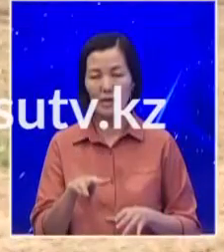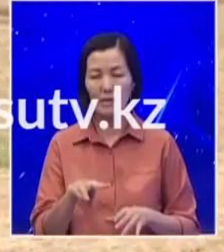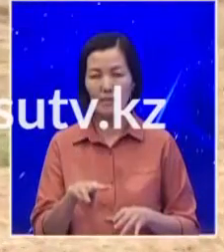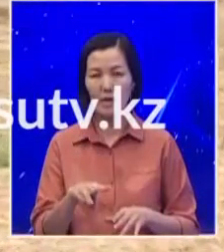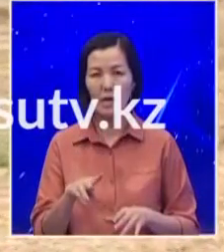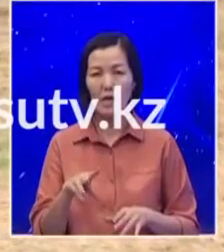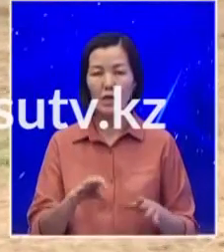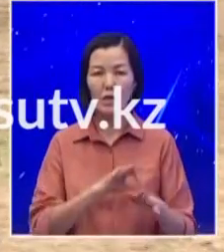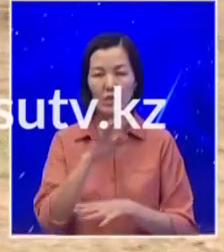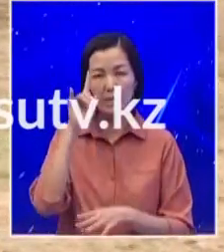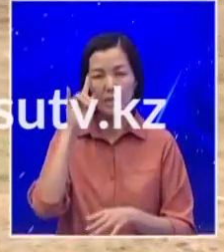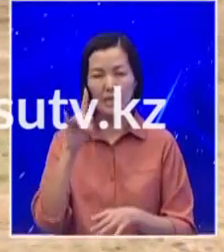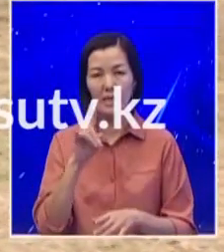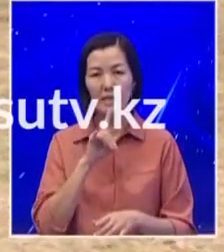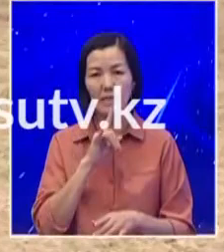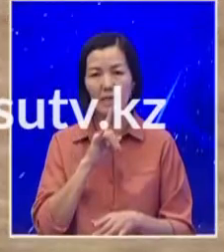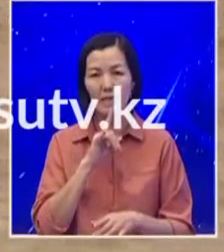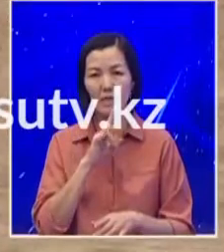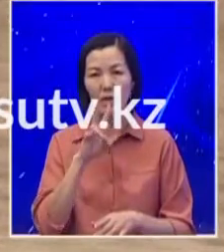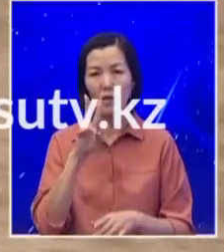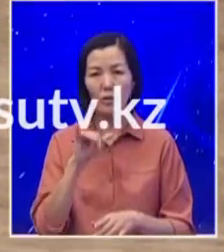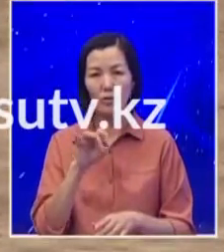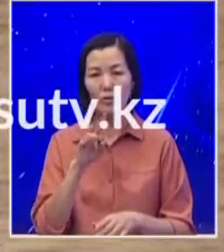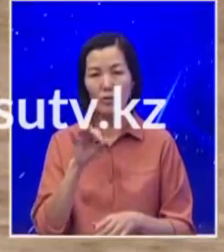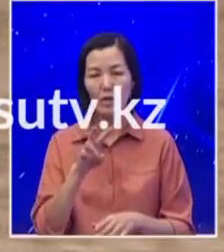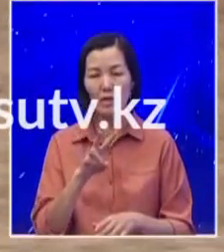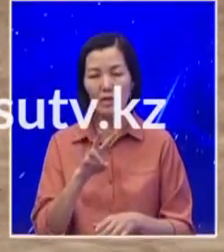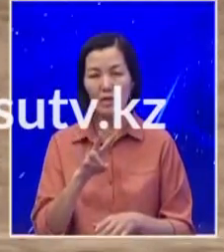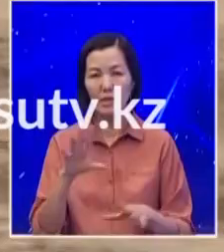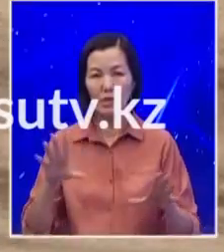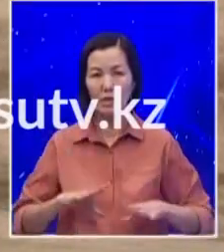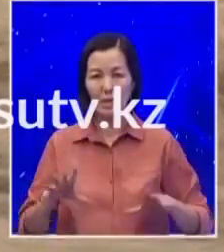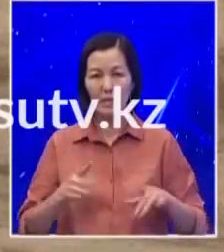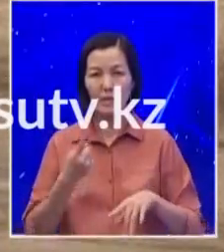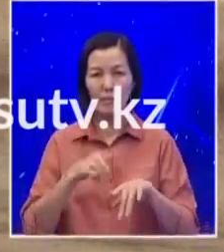Шығыс Қазақстан облысынан келген Нұржан Қанатовтың гүлсарасы мәреге бірінші келді.